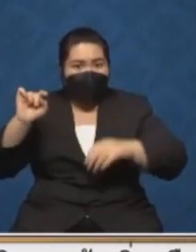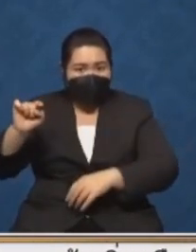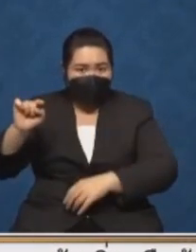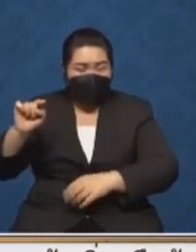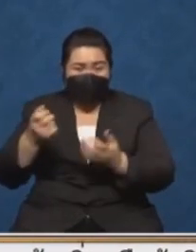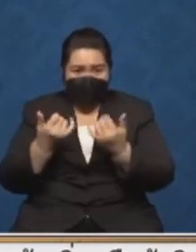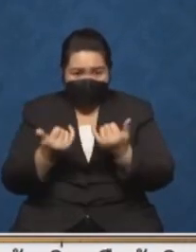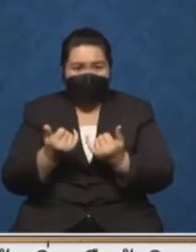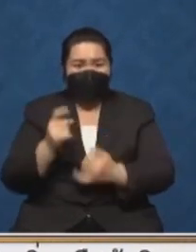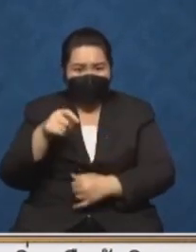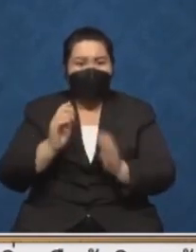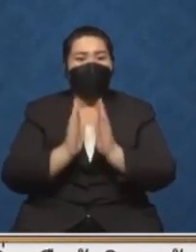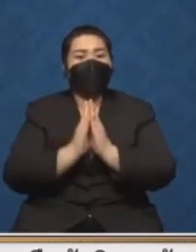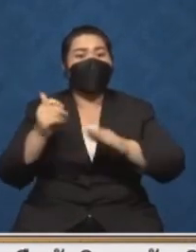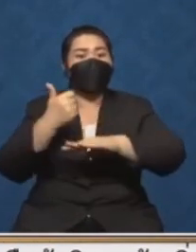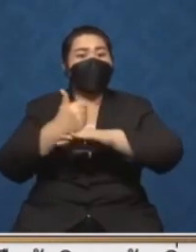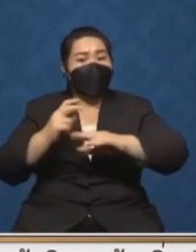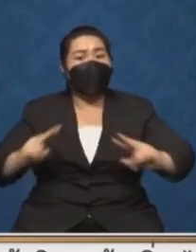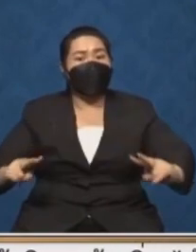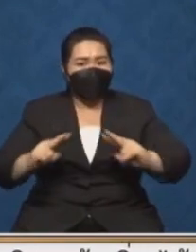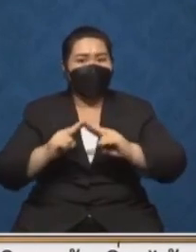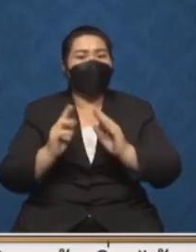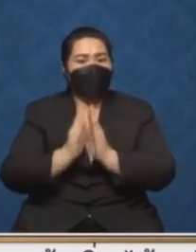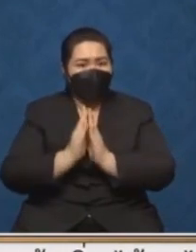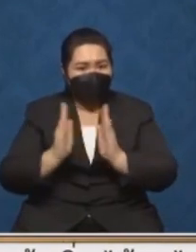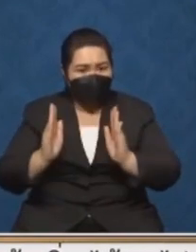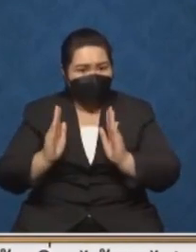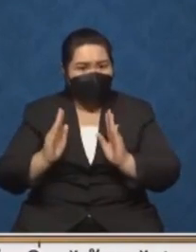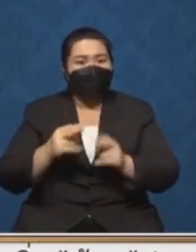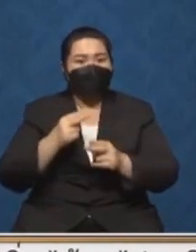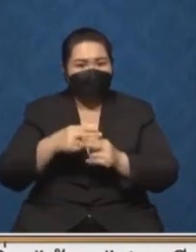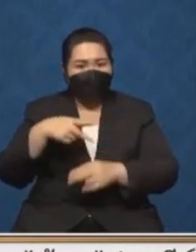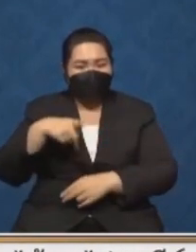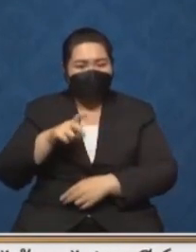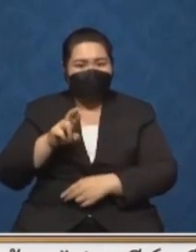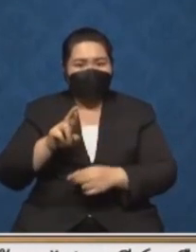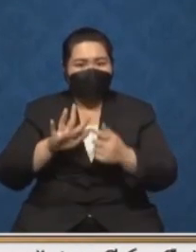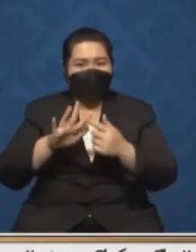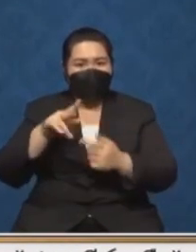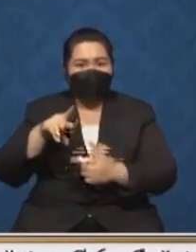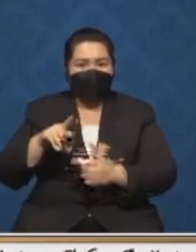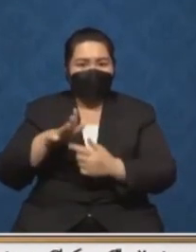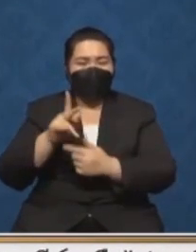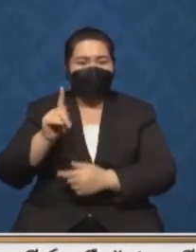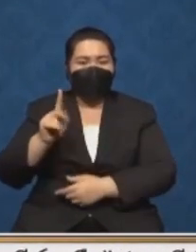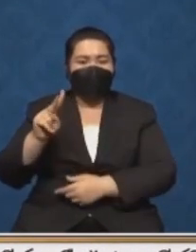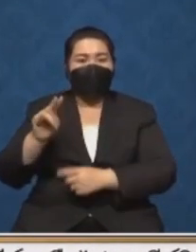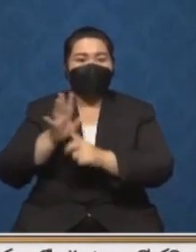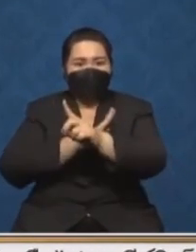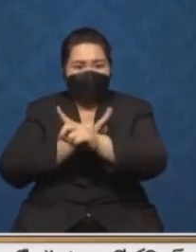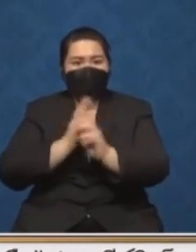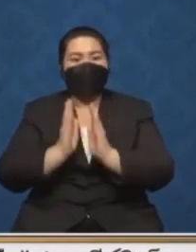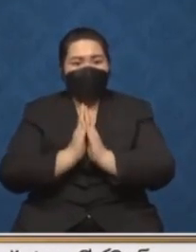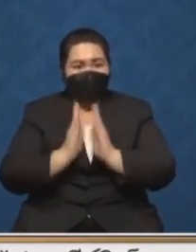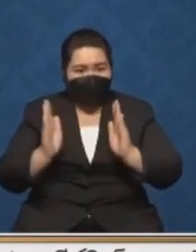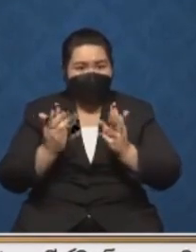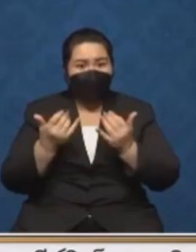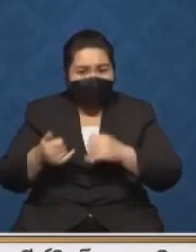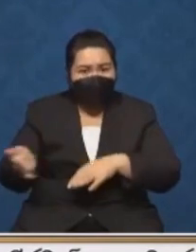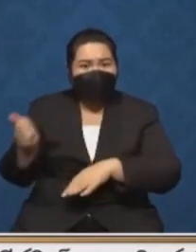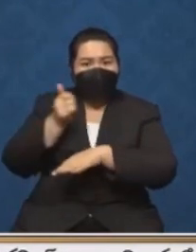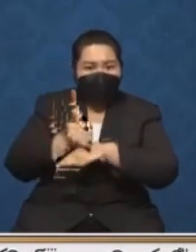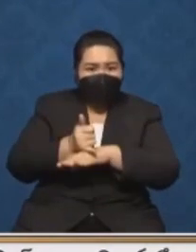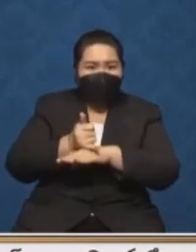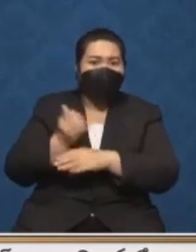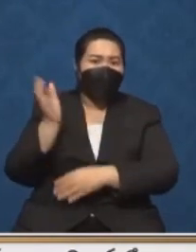โดยวัี้ตองขอบคลฐบนตี ท่านประพัศพุทธิตุทานมารับรู้เรื่อง